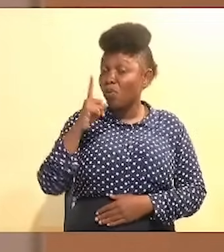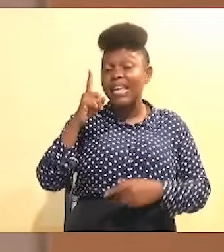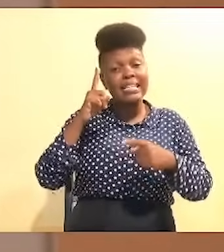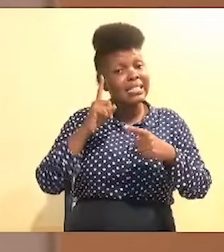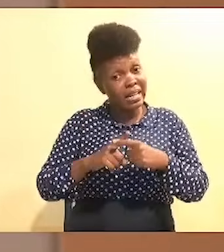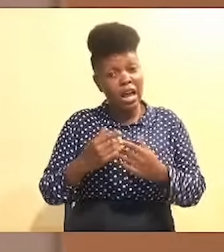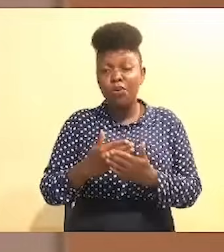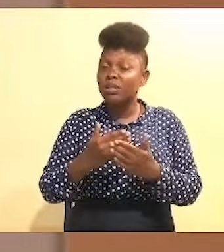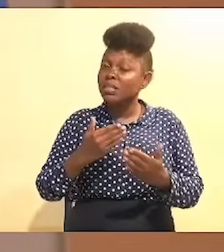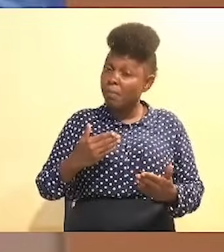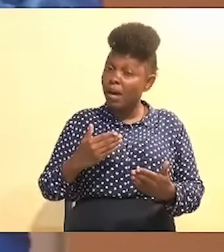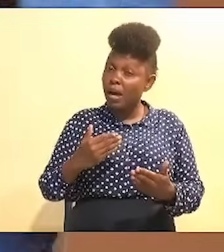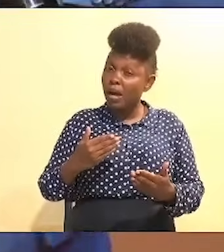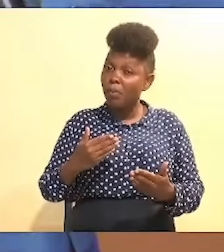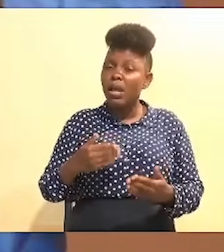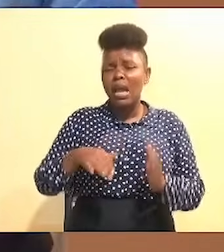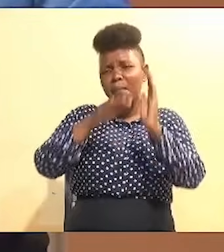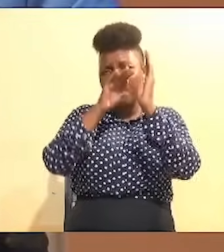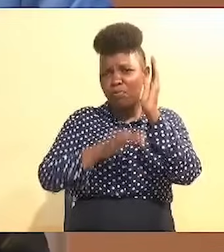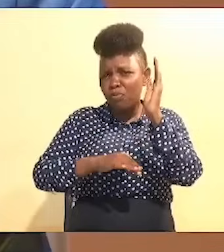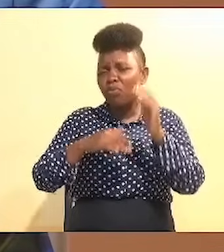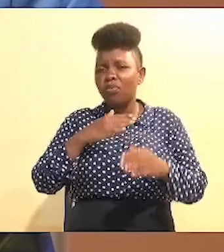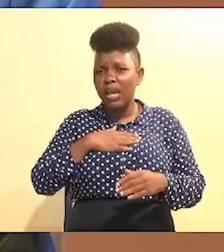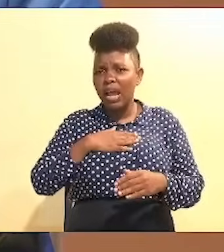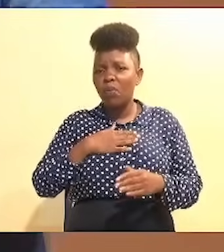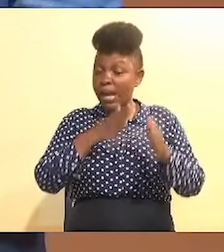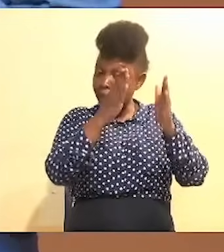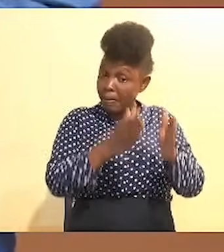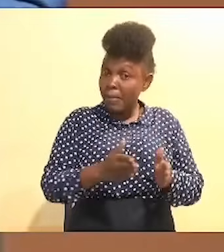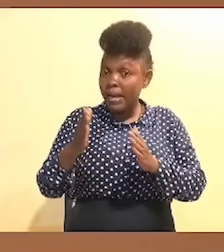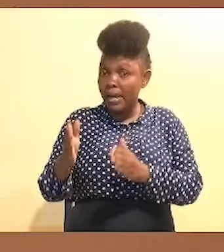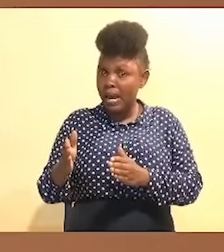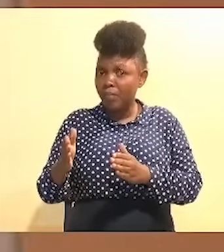tena. Kwa sababu ya mapungufu yangu ya kibinadamu,